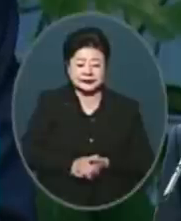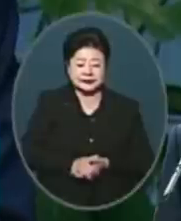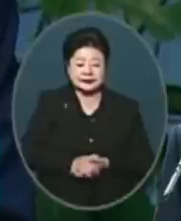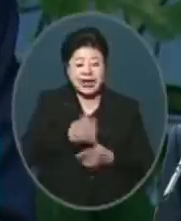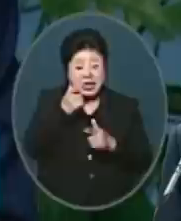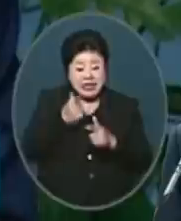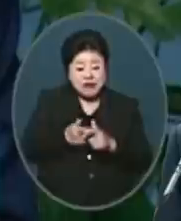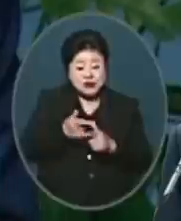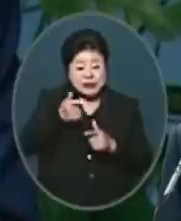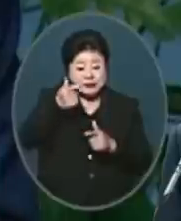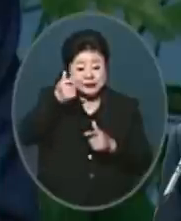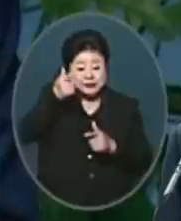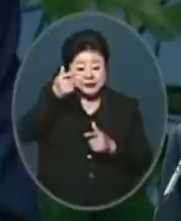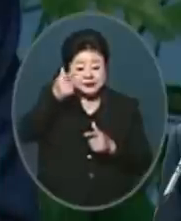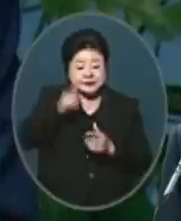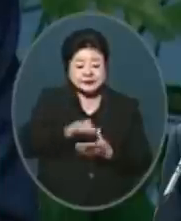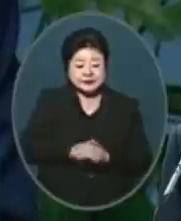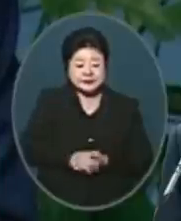예수님의